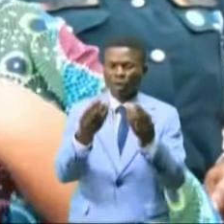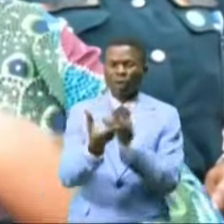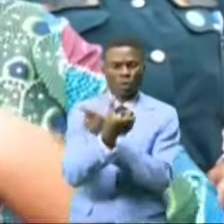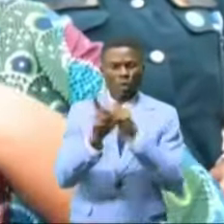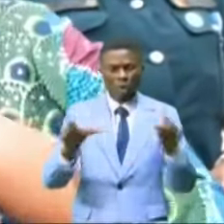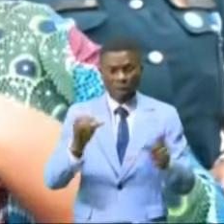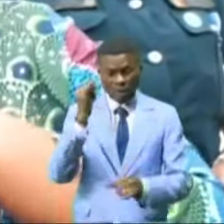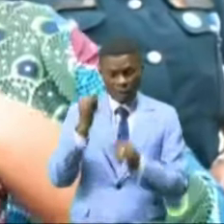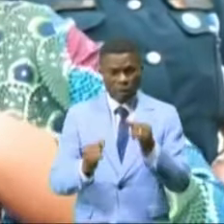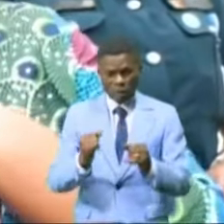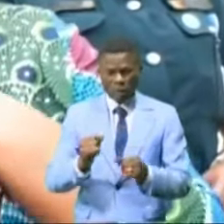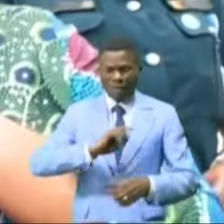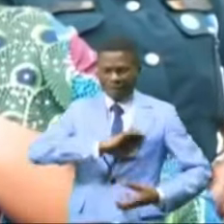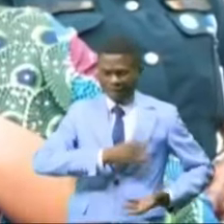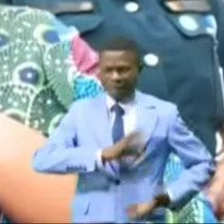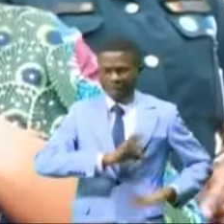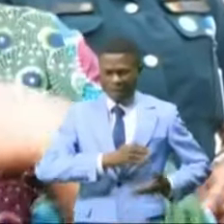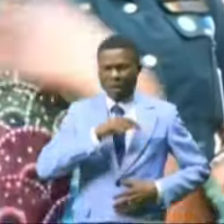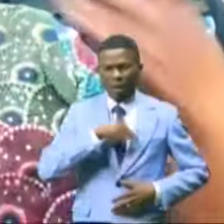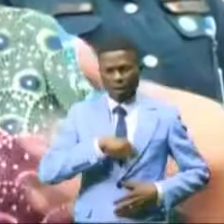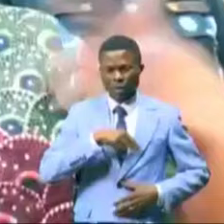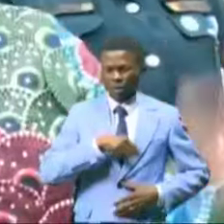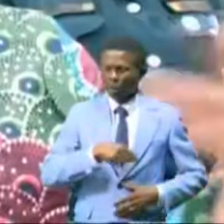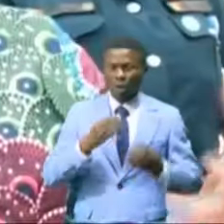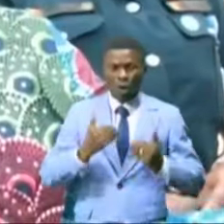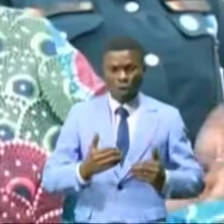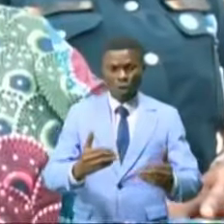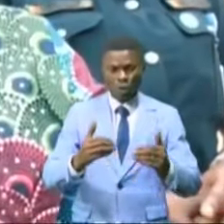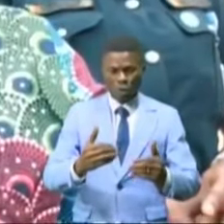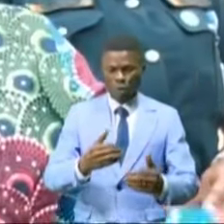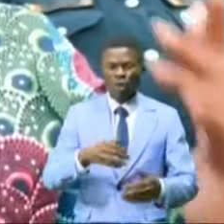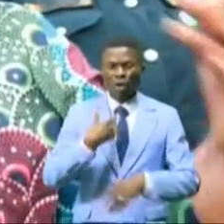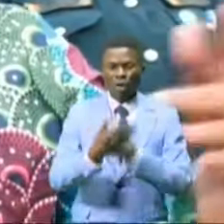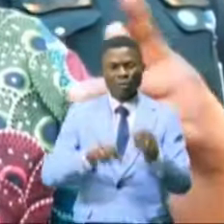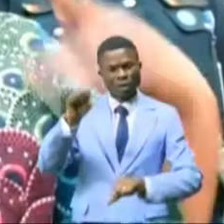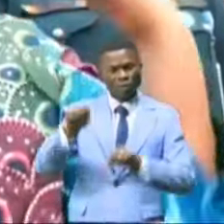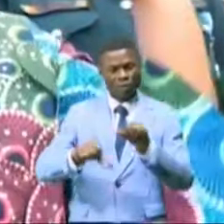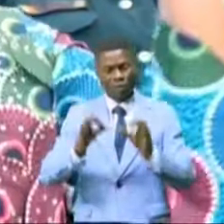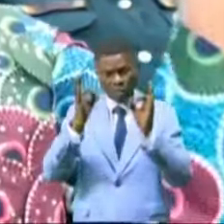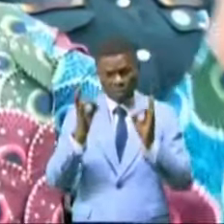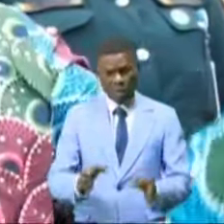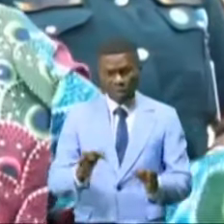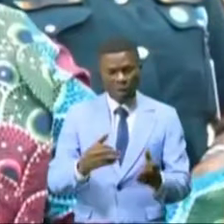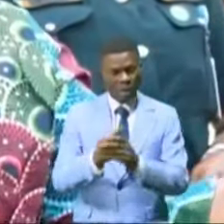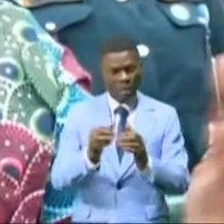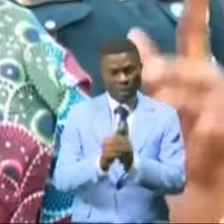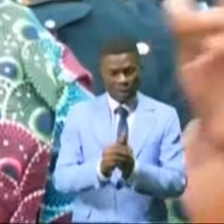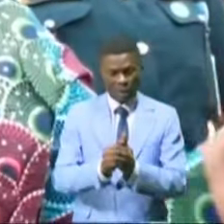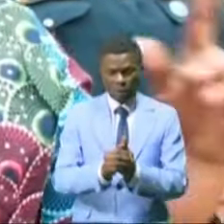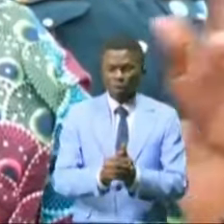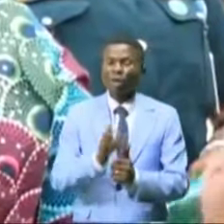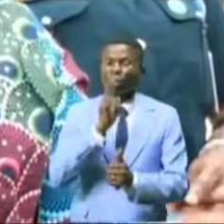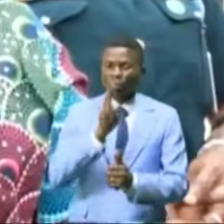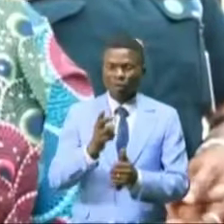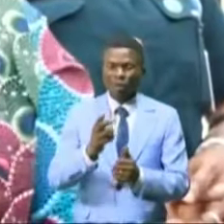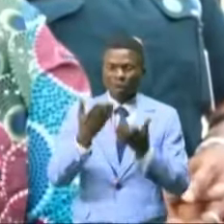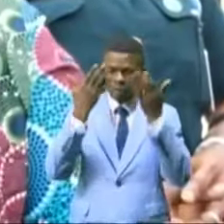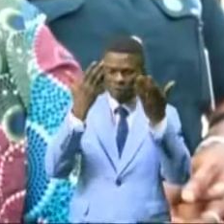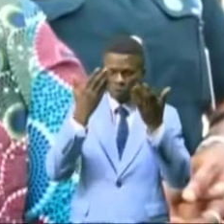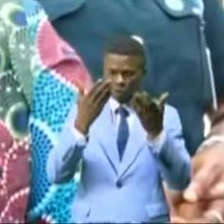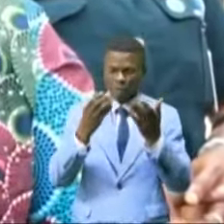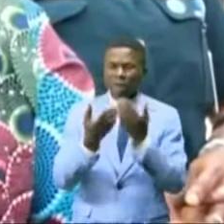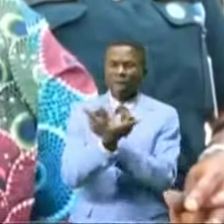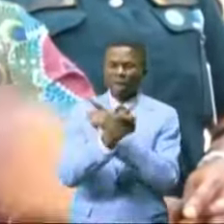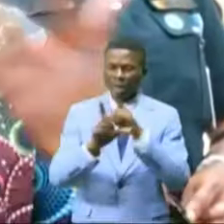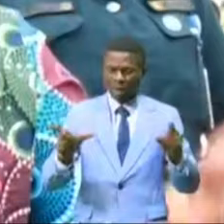que nous continuerons à garder du ressentiment, nous continuerons à faire de mauvaises choses. Mais une fois que nous aurons pardonné, je crois que les représailles n'auront plus